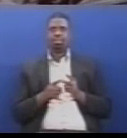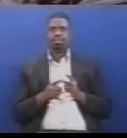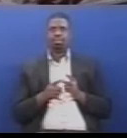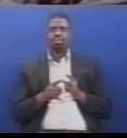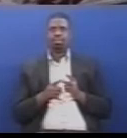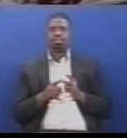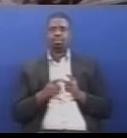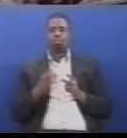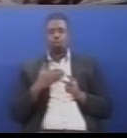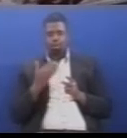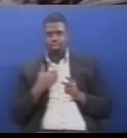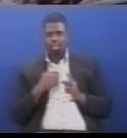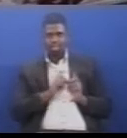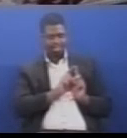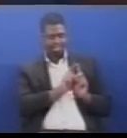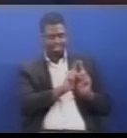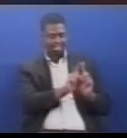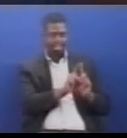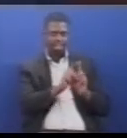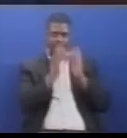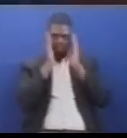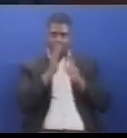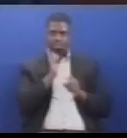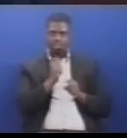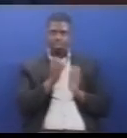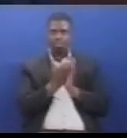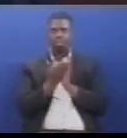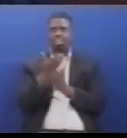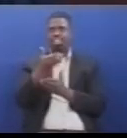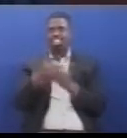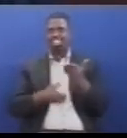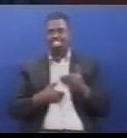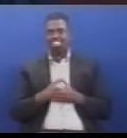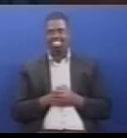Waziri wa Ulinzi na Jeshi la Kujenga Taifa, majibu.